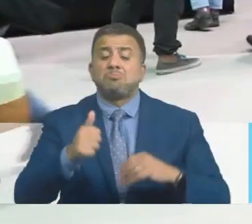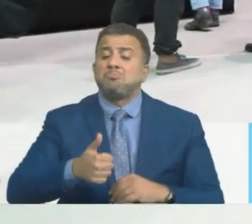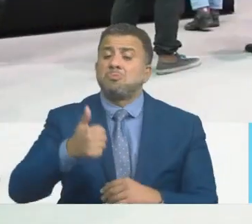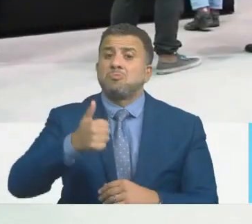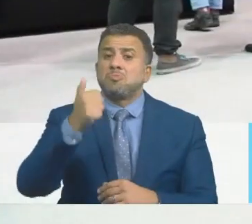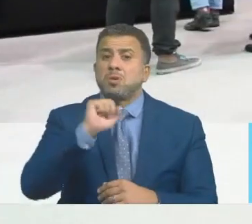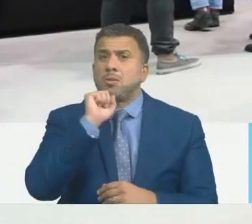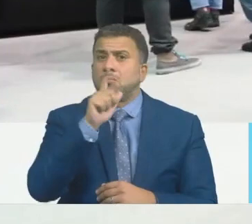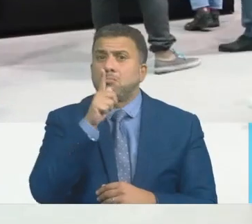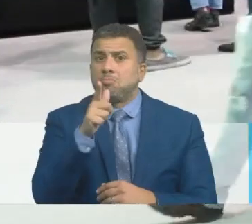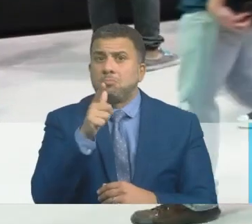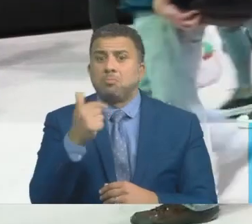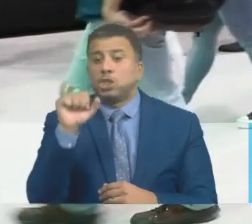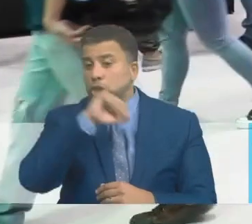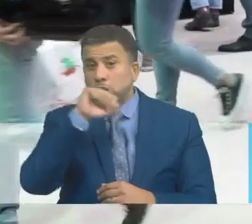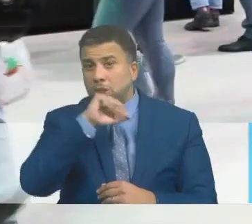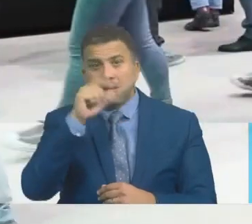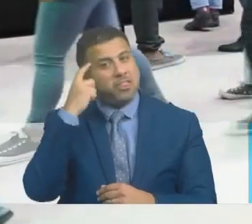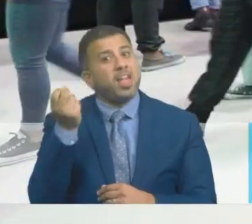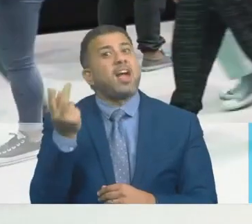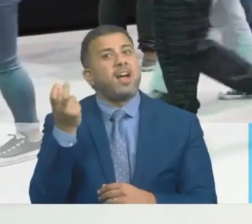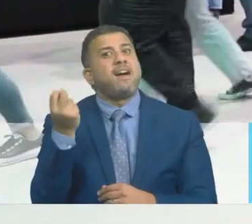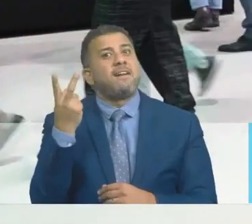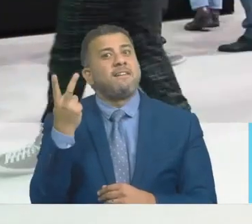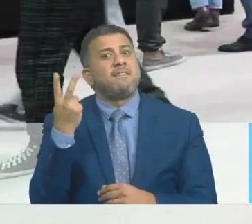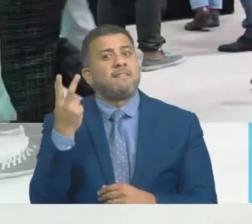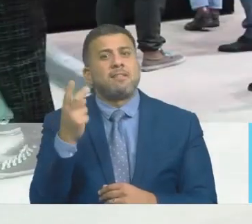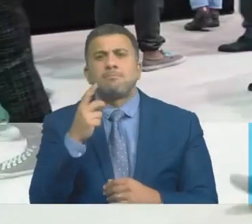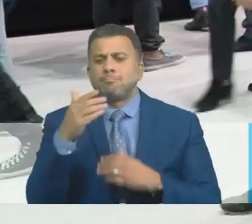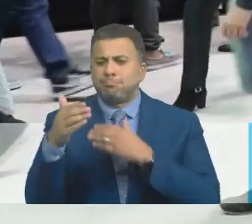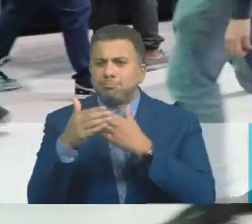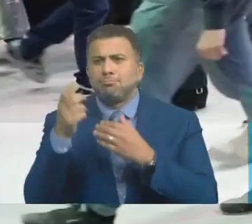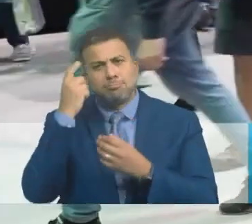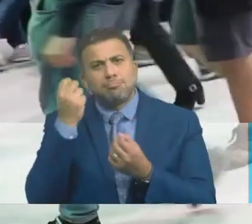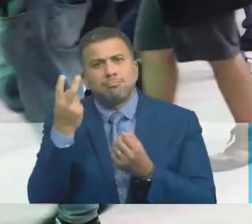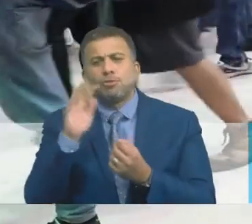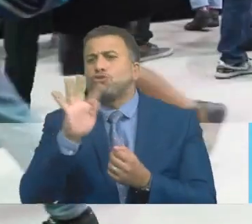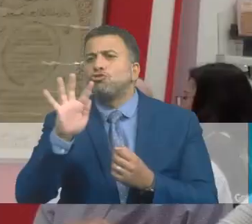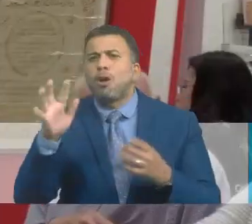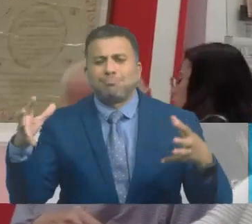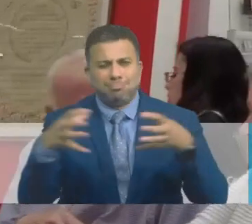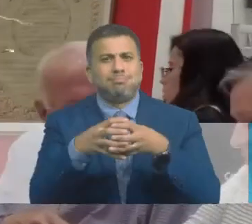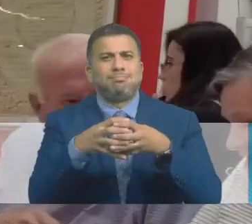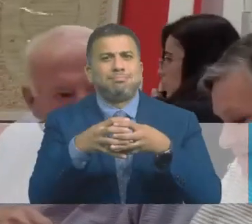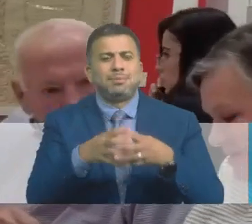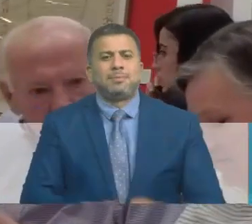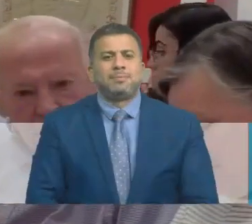نجاح مشروع رسالة شارقة الثقافة في تقريب المسافات بين الشعوب.